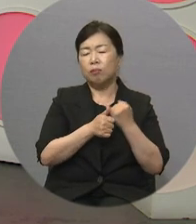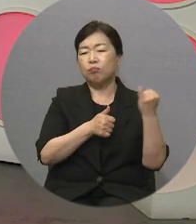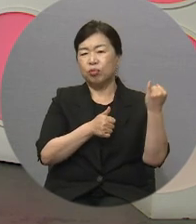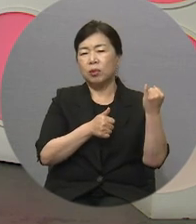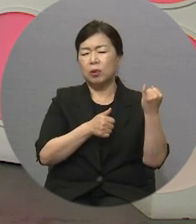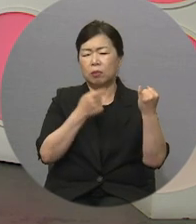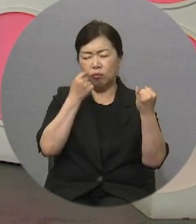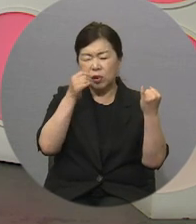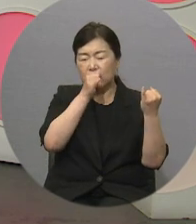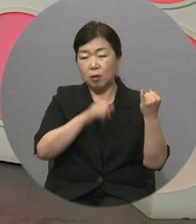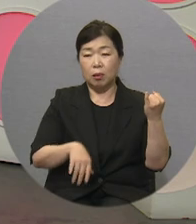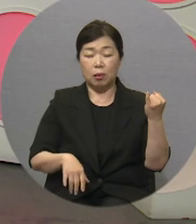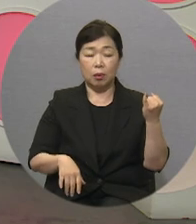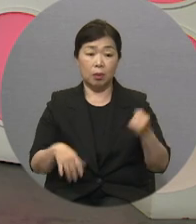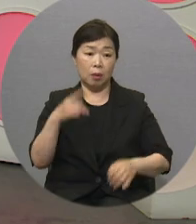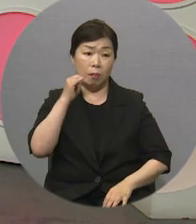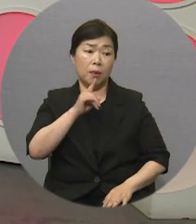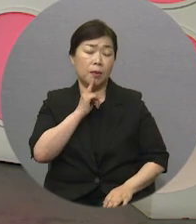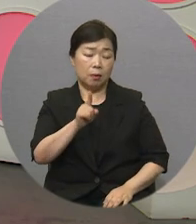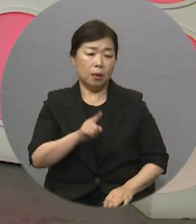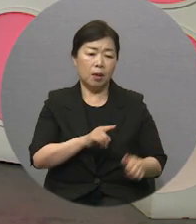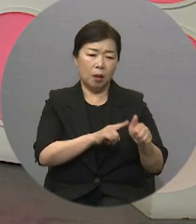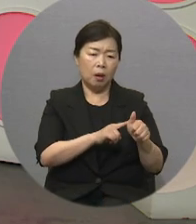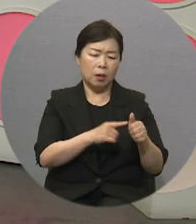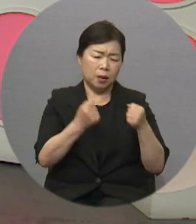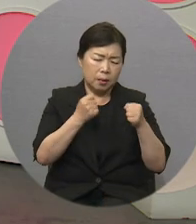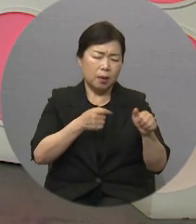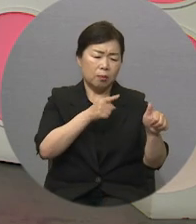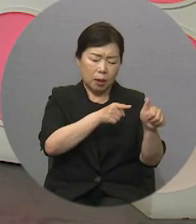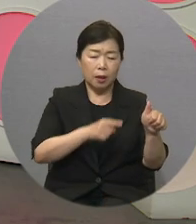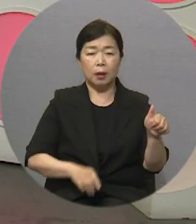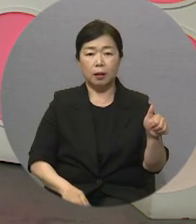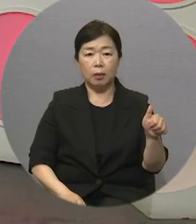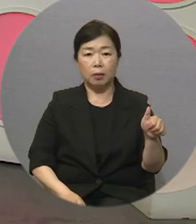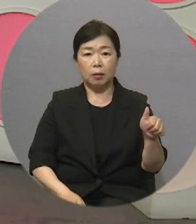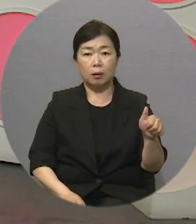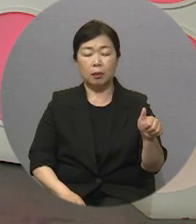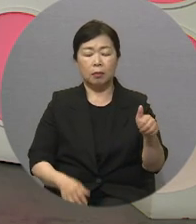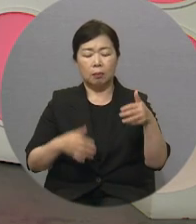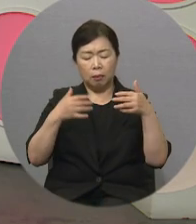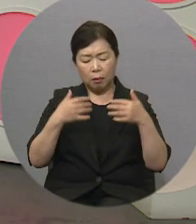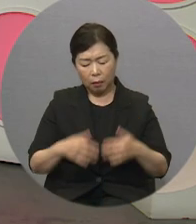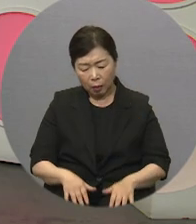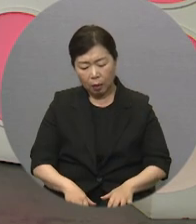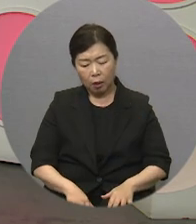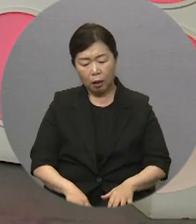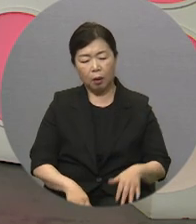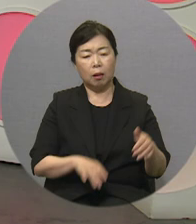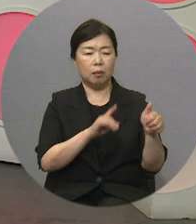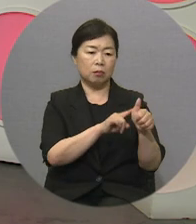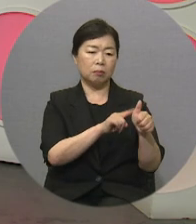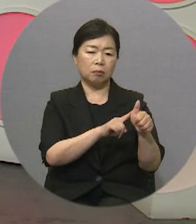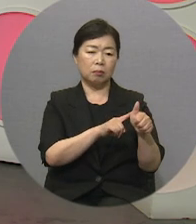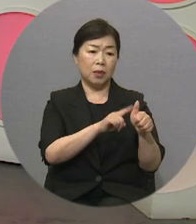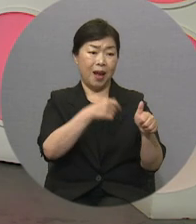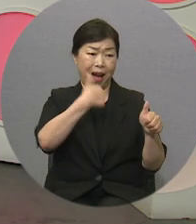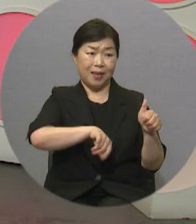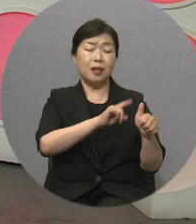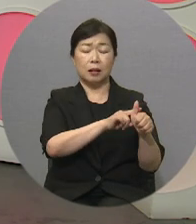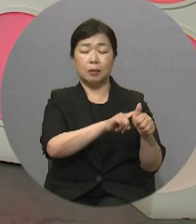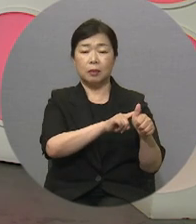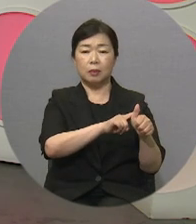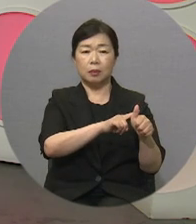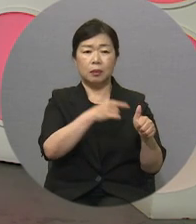왜 왔겠노? 좀 더 해보면 좋은 날이 안 있겠나? 축 처진 아저씨 어깨와 그런 아들을 안쓰럽게